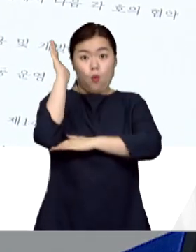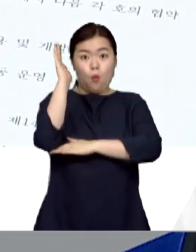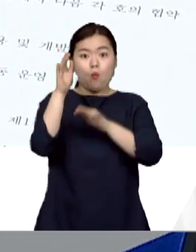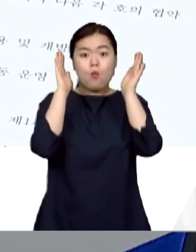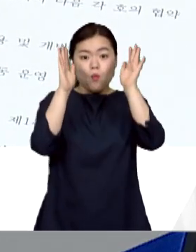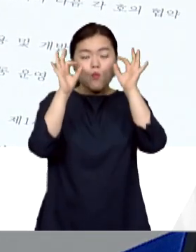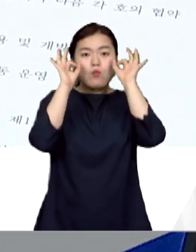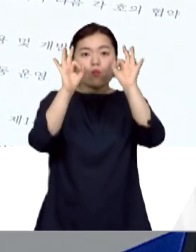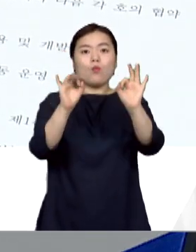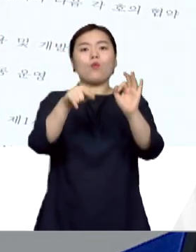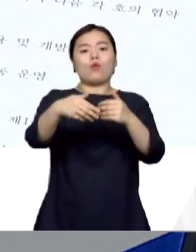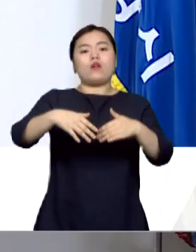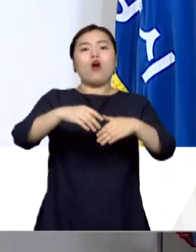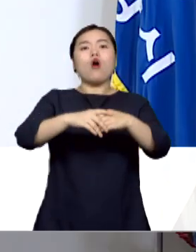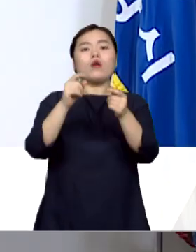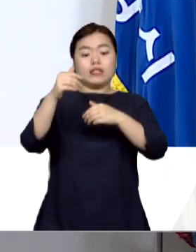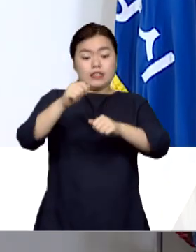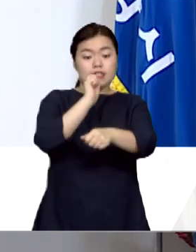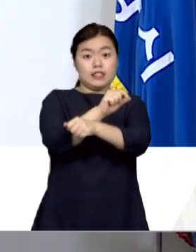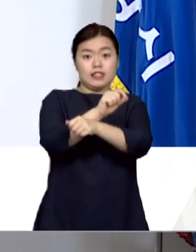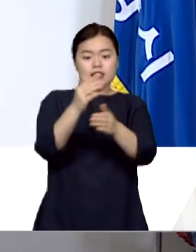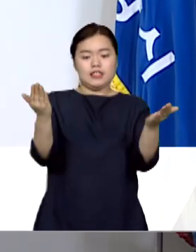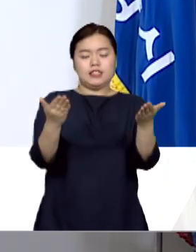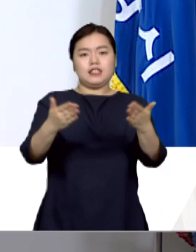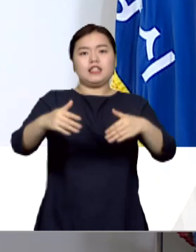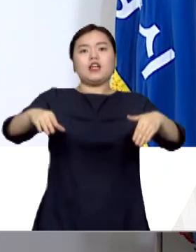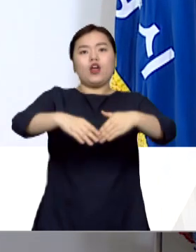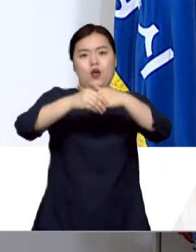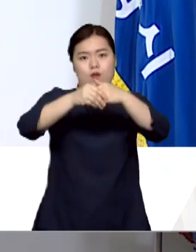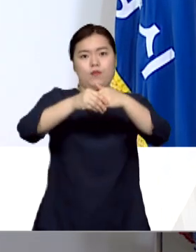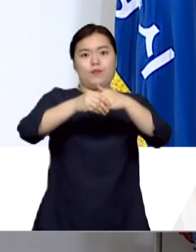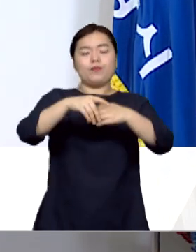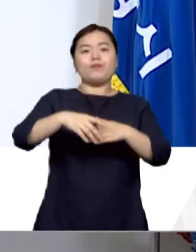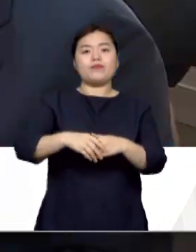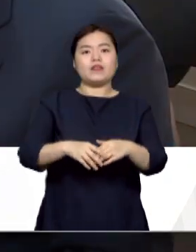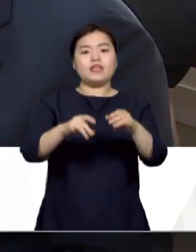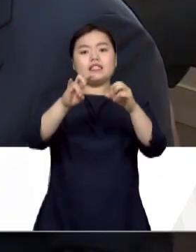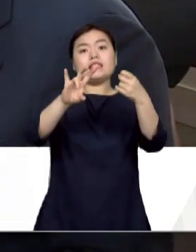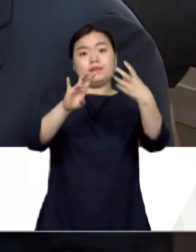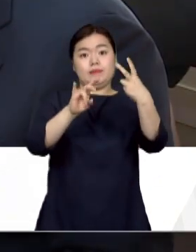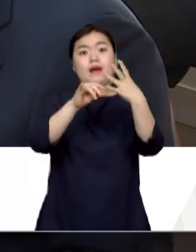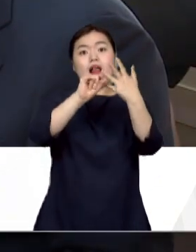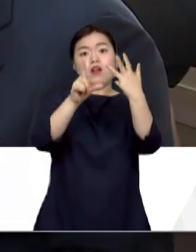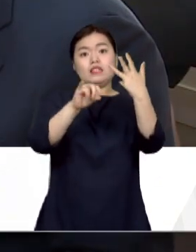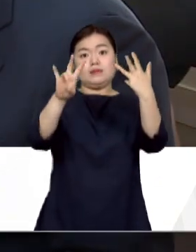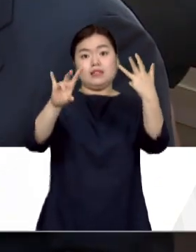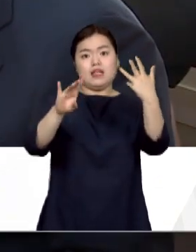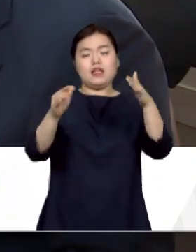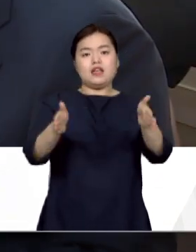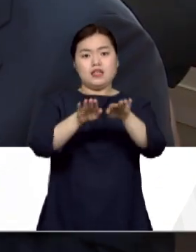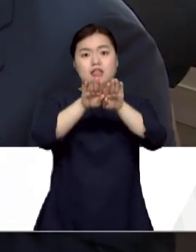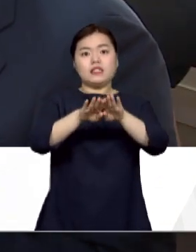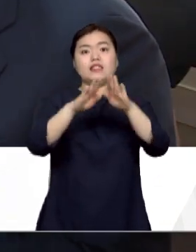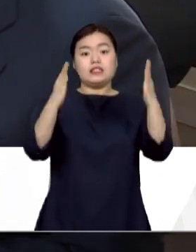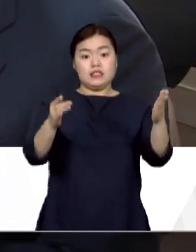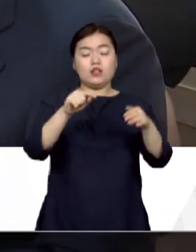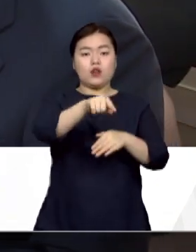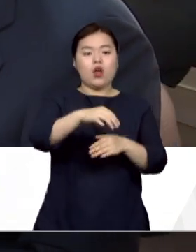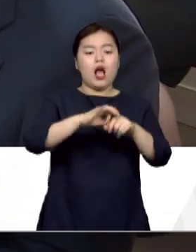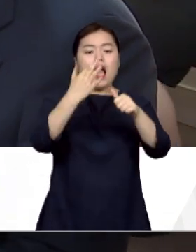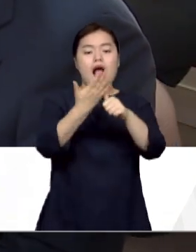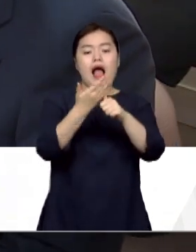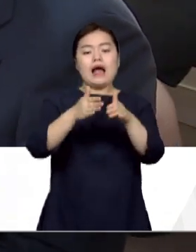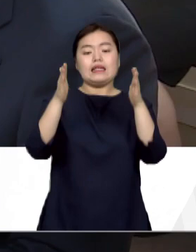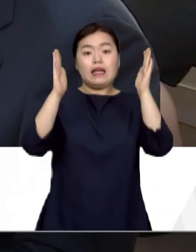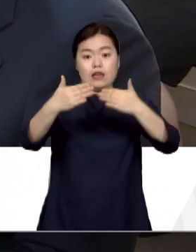안양학 공동개발과 개설에 따른 업무협약식이 25일 시청사에서 열렸습니다. 협약에 따라 안양시와 안양대학교는